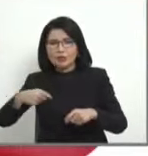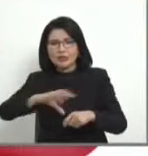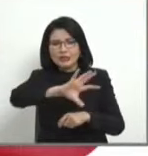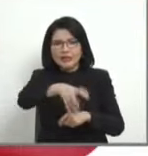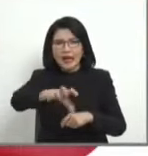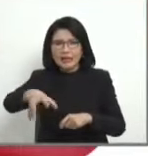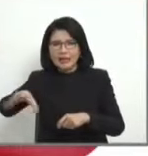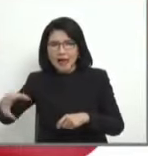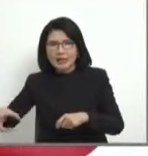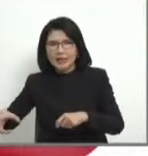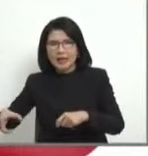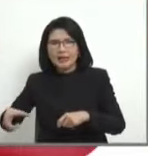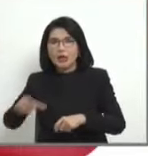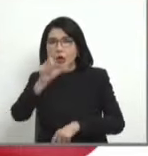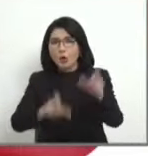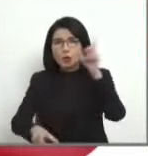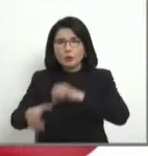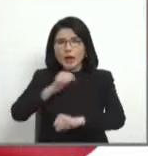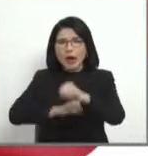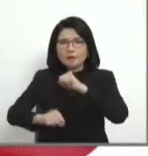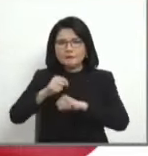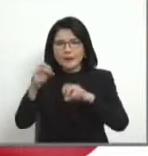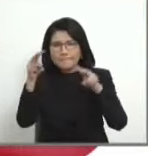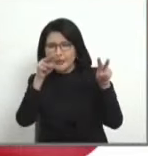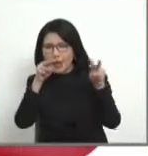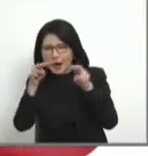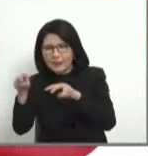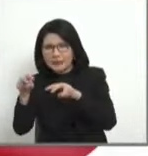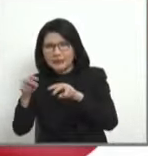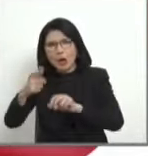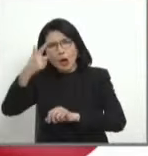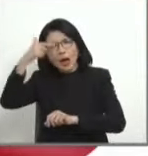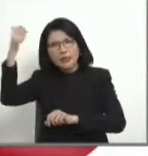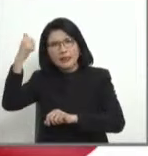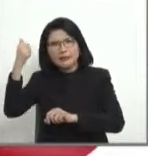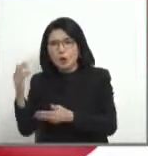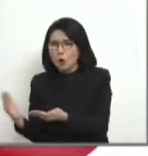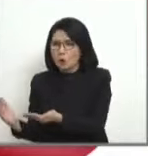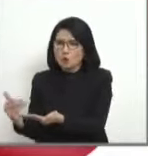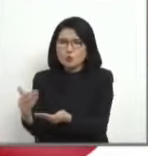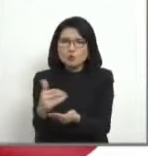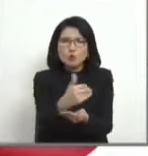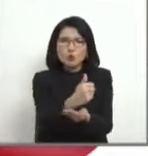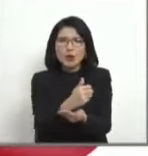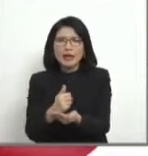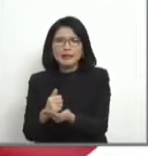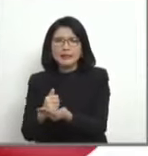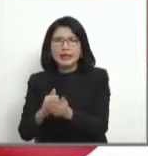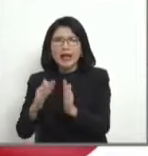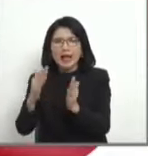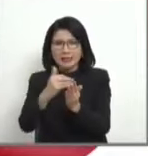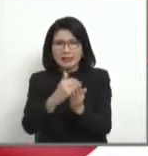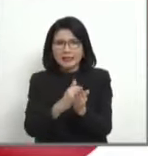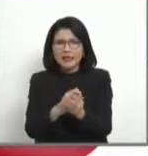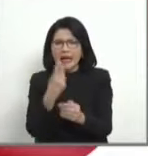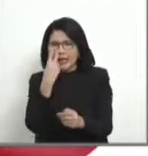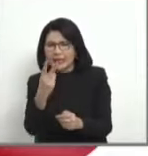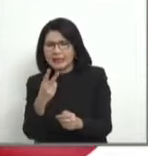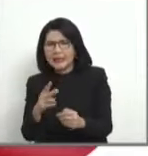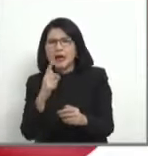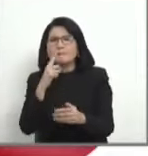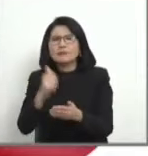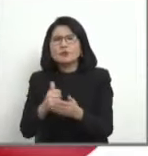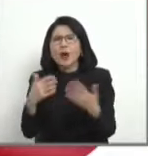kemudian para aktivis, para pengamat, para pakar. Kumpulkan datanya, lihat apa yang menjadi kebutuhan.